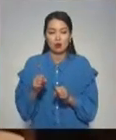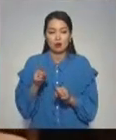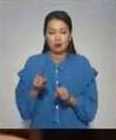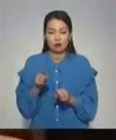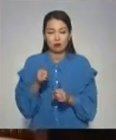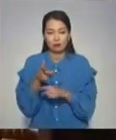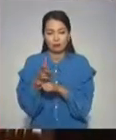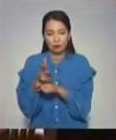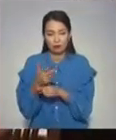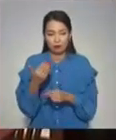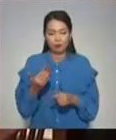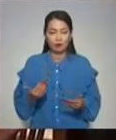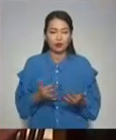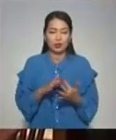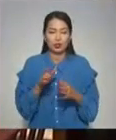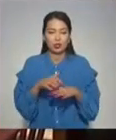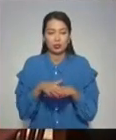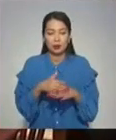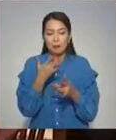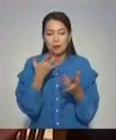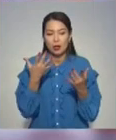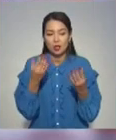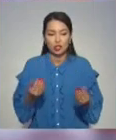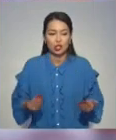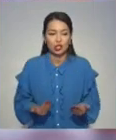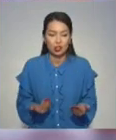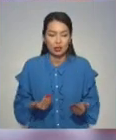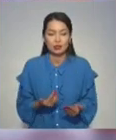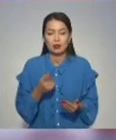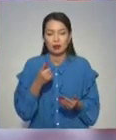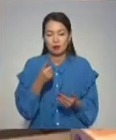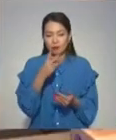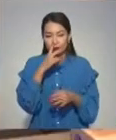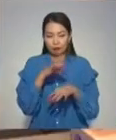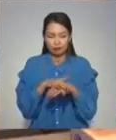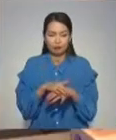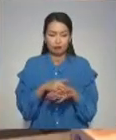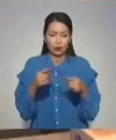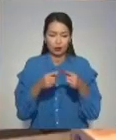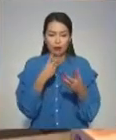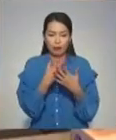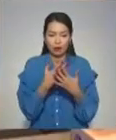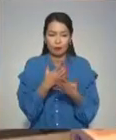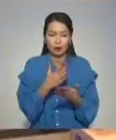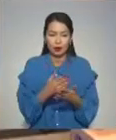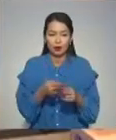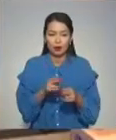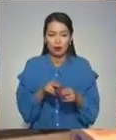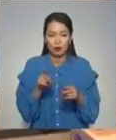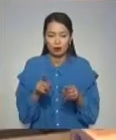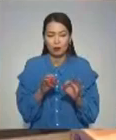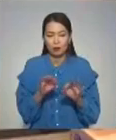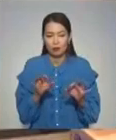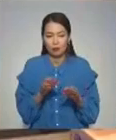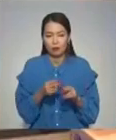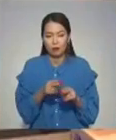видео, снятое убитым сыном в последние моменты жизни. За кадром отчетно слышен голос Алекса Мердо, хотя он утверждал, что в момент